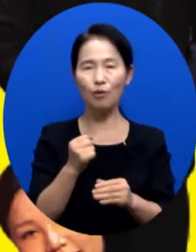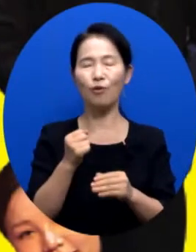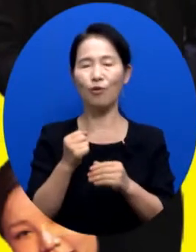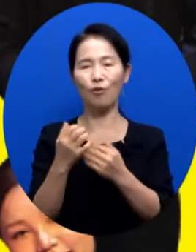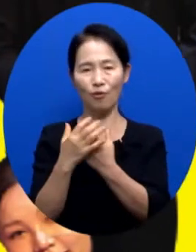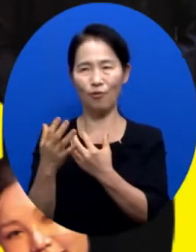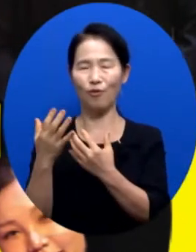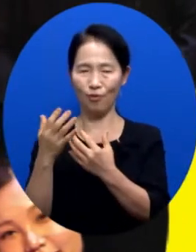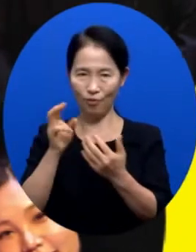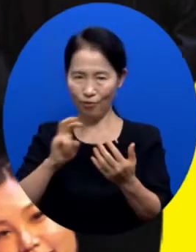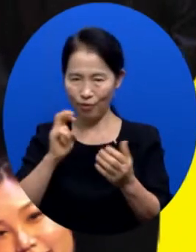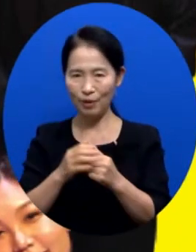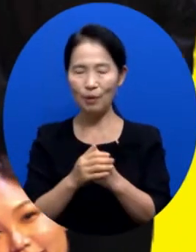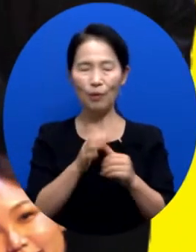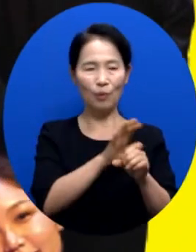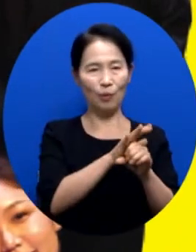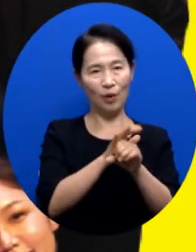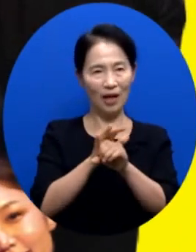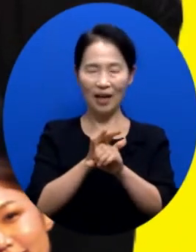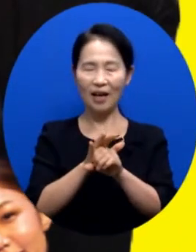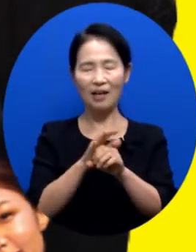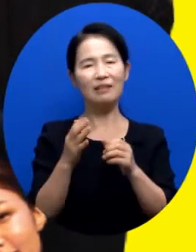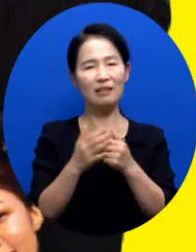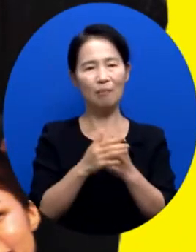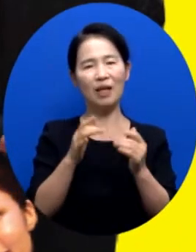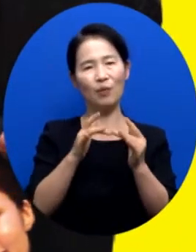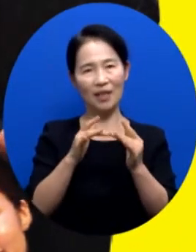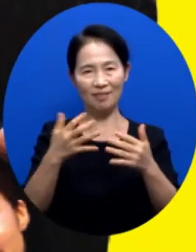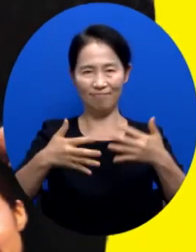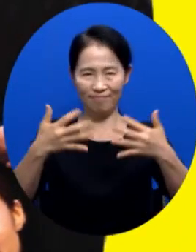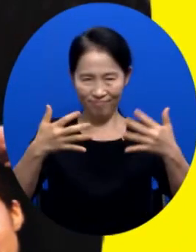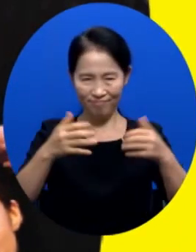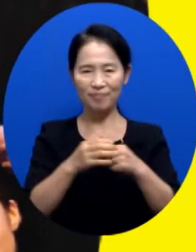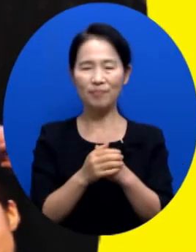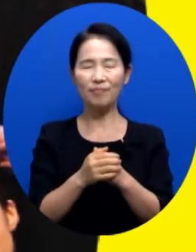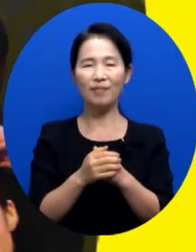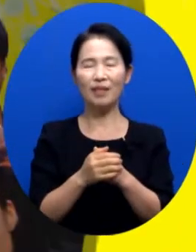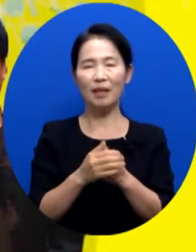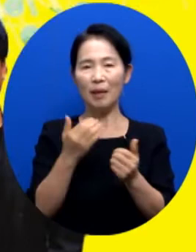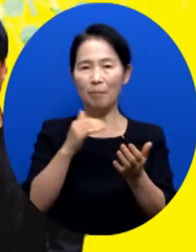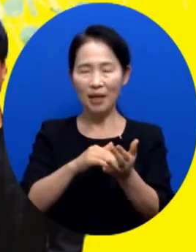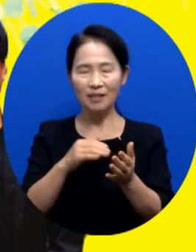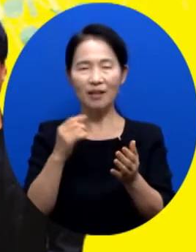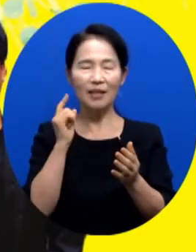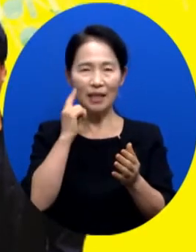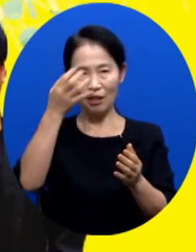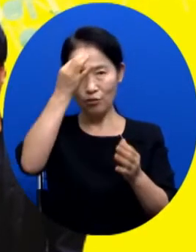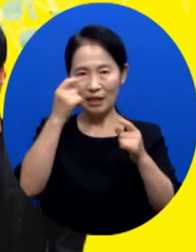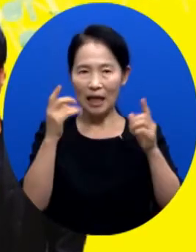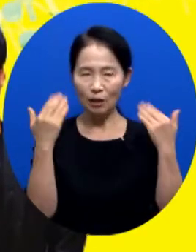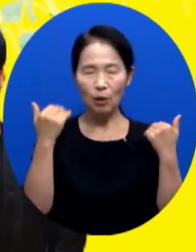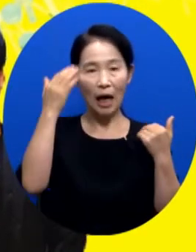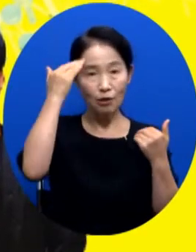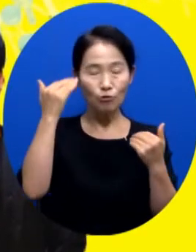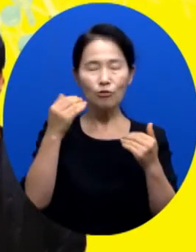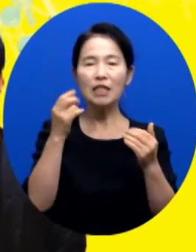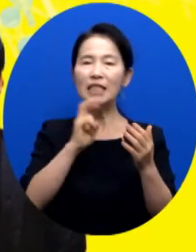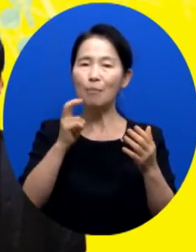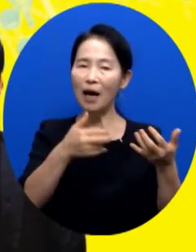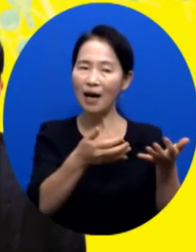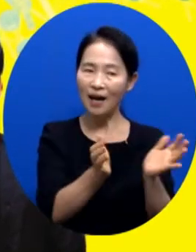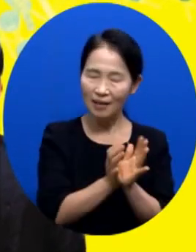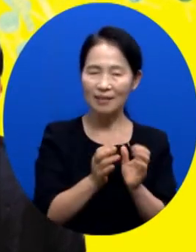코로나 상황을 고려해 온라인 콘서트 로 개최합니다 백성 예대 한국음악 전공은 한국 음악을 통한